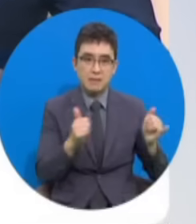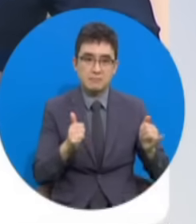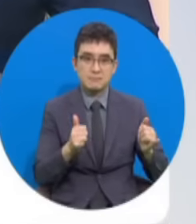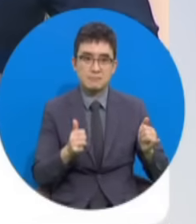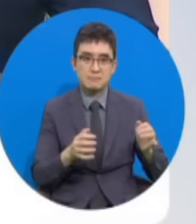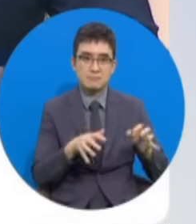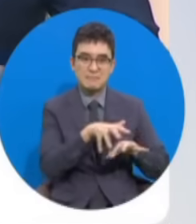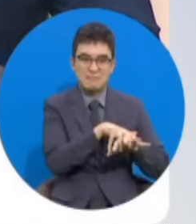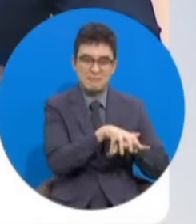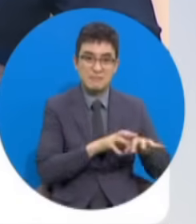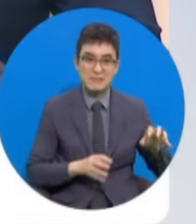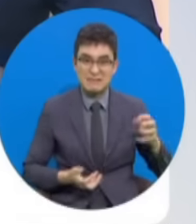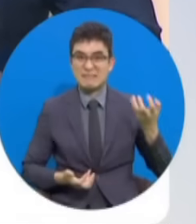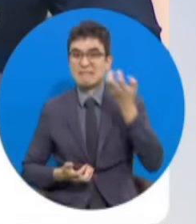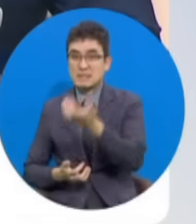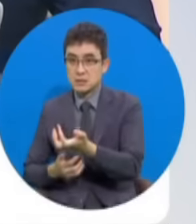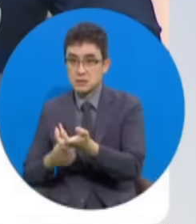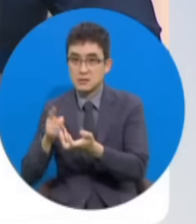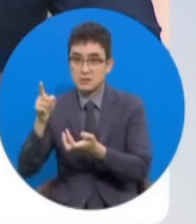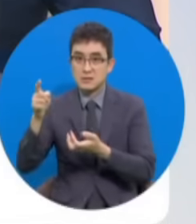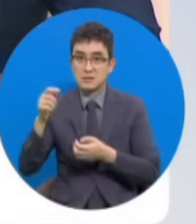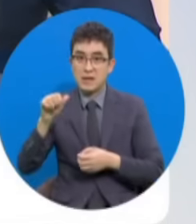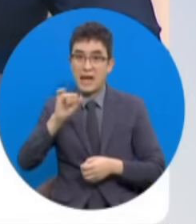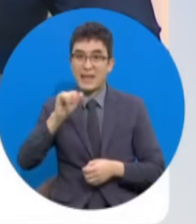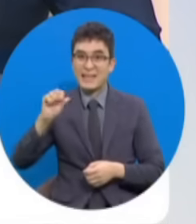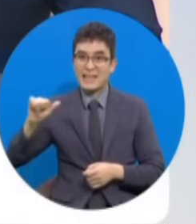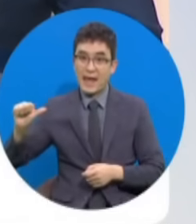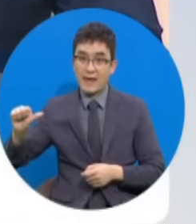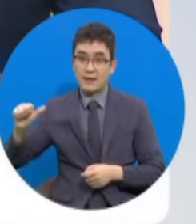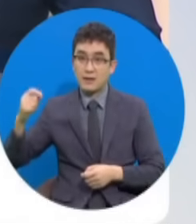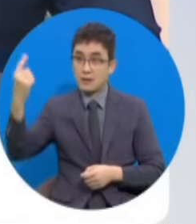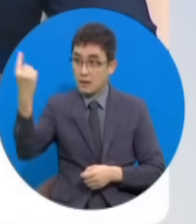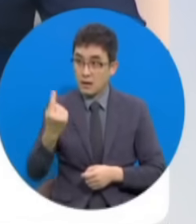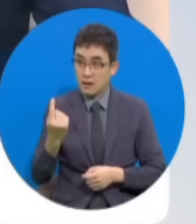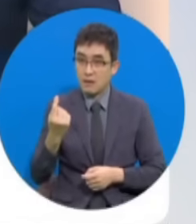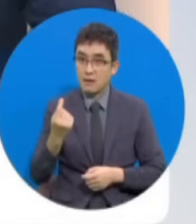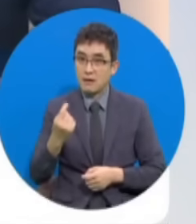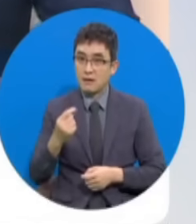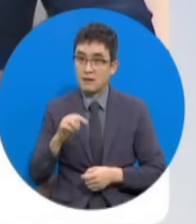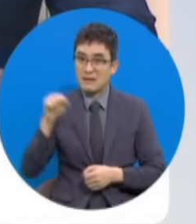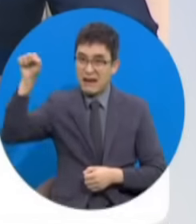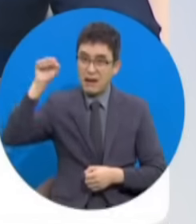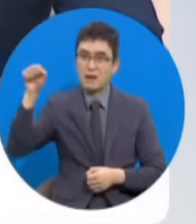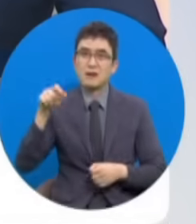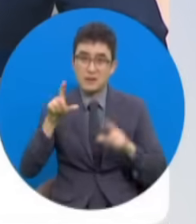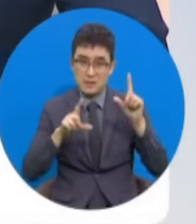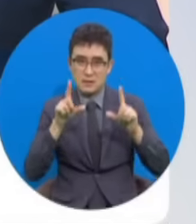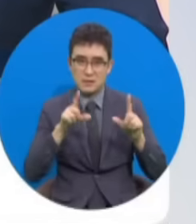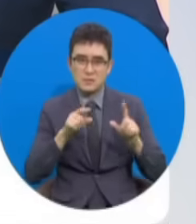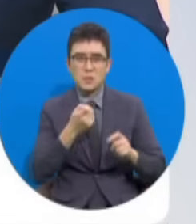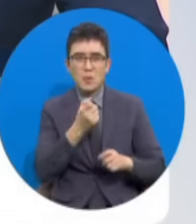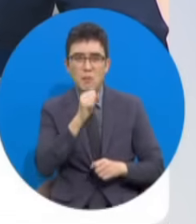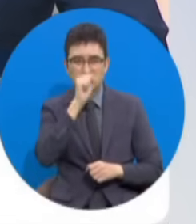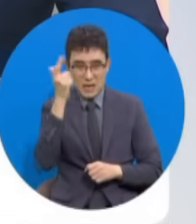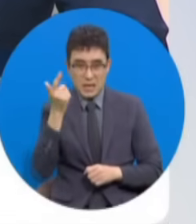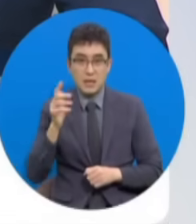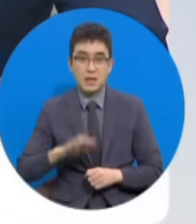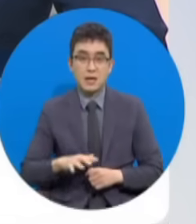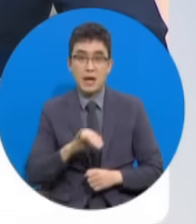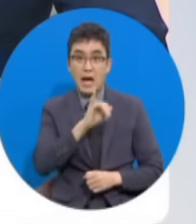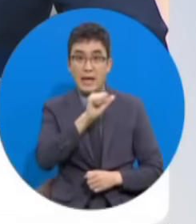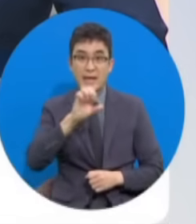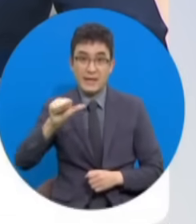의견을 표출했던 것 같은데 저 행위 자체는 저는 좀 부적절하다고 보고 있습니다. 그러나 IAEA가